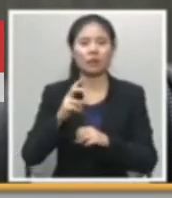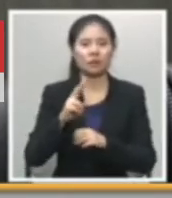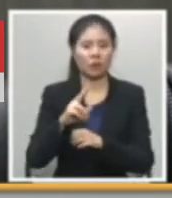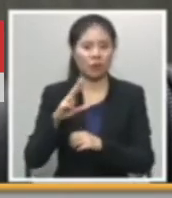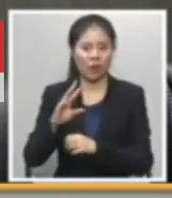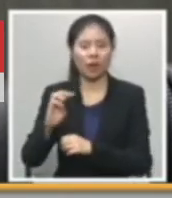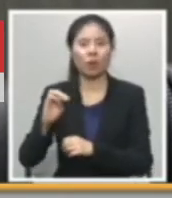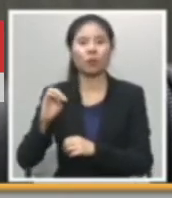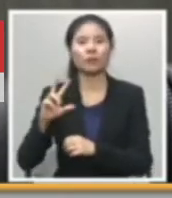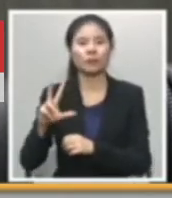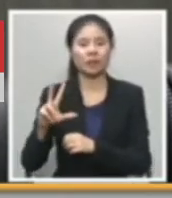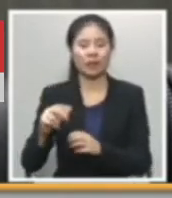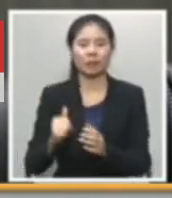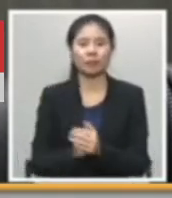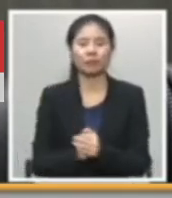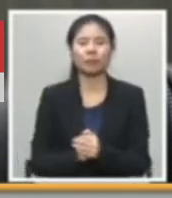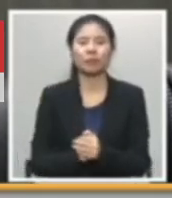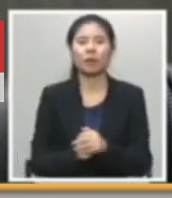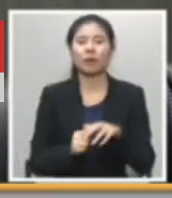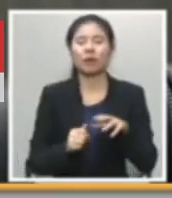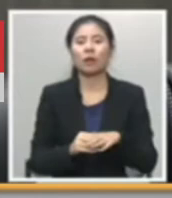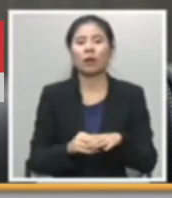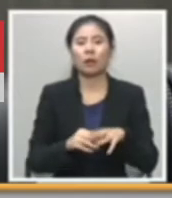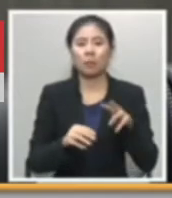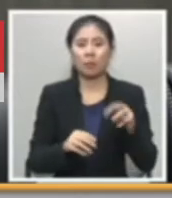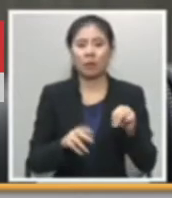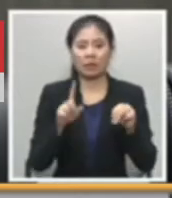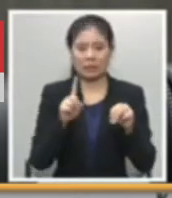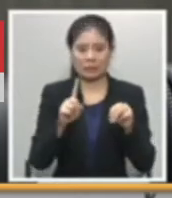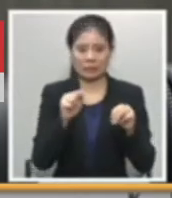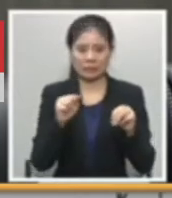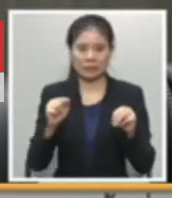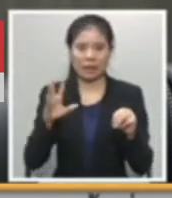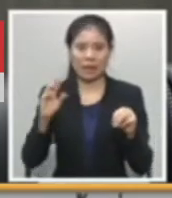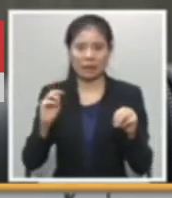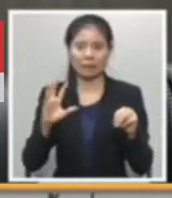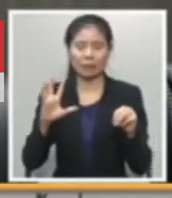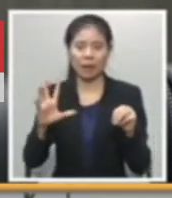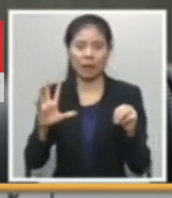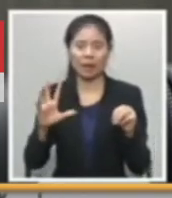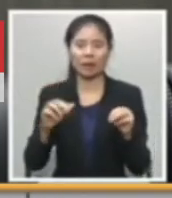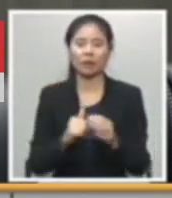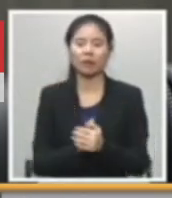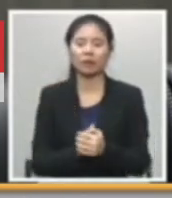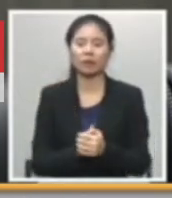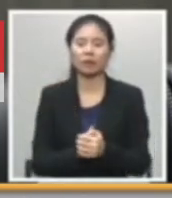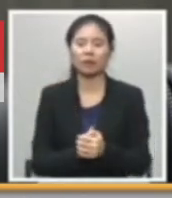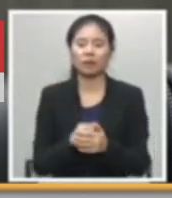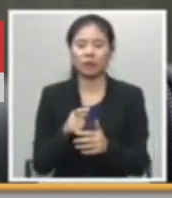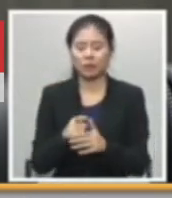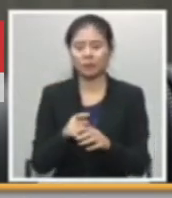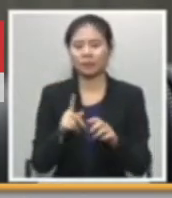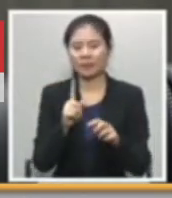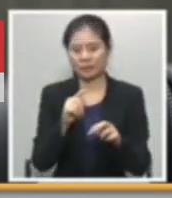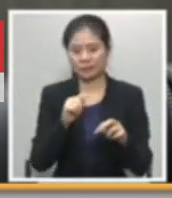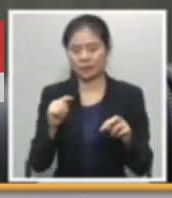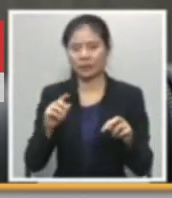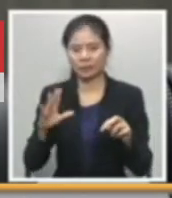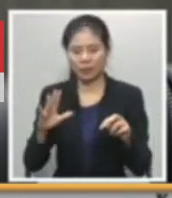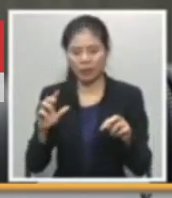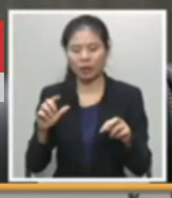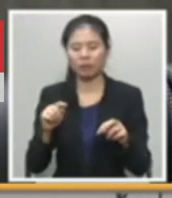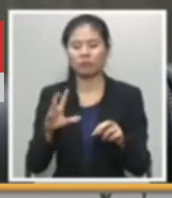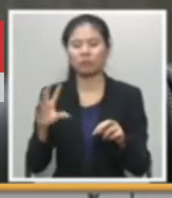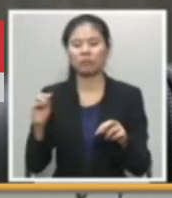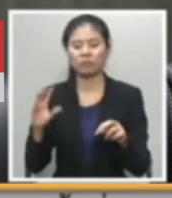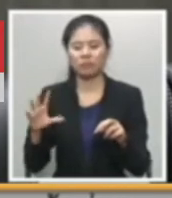2563ตั้งแต่มาตรา1ถึงมาตรา55ไม่มีมาตราใดลงรายละ